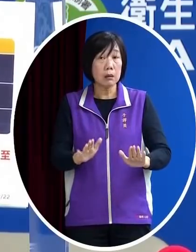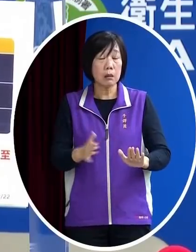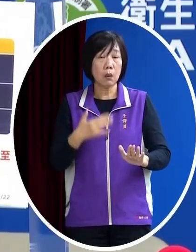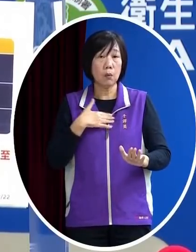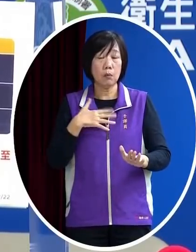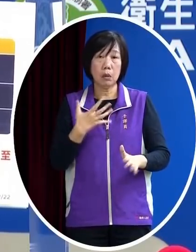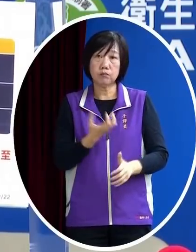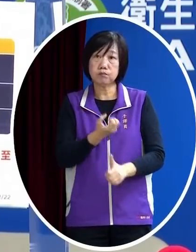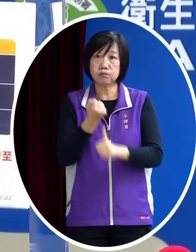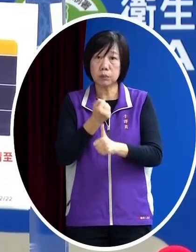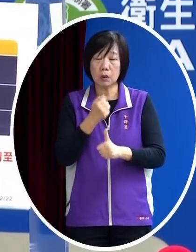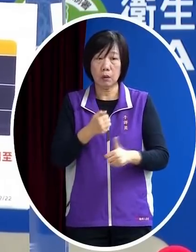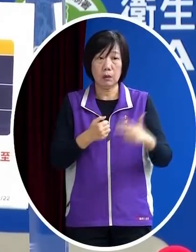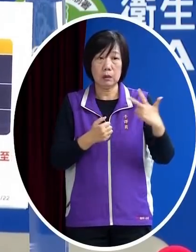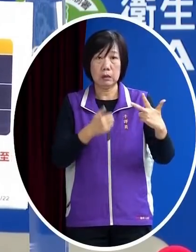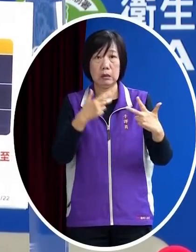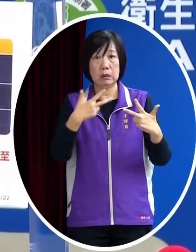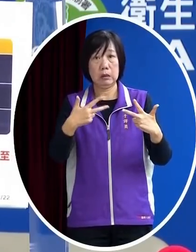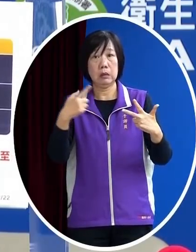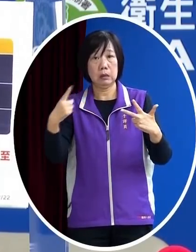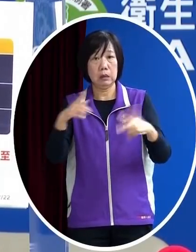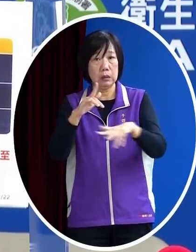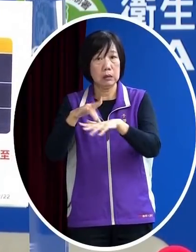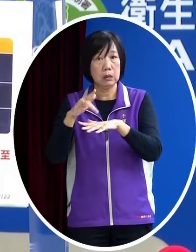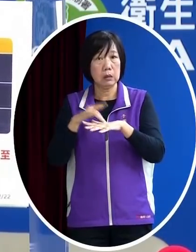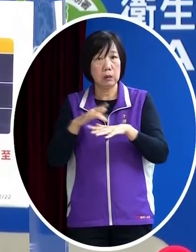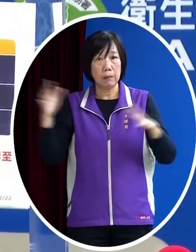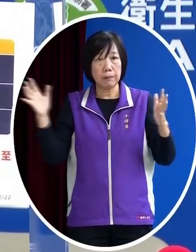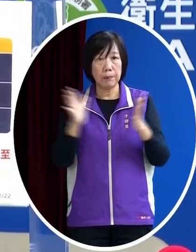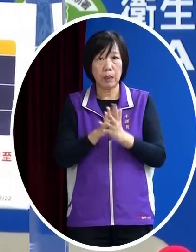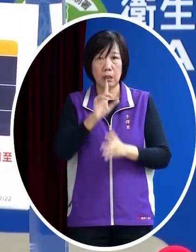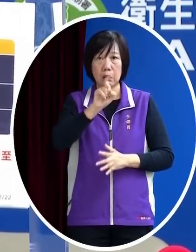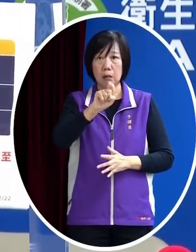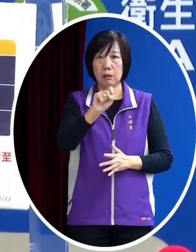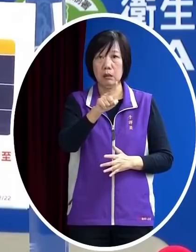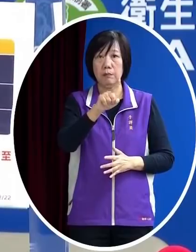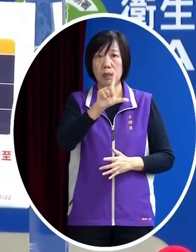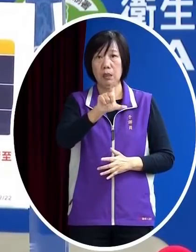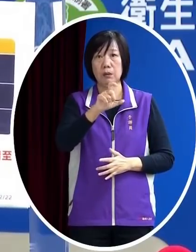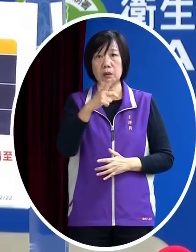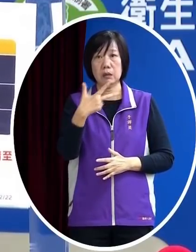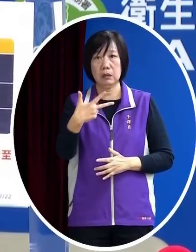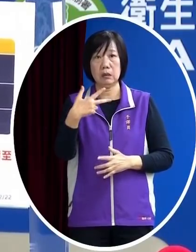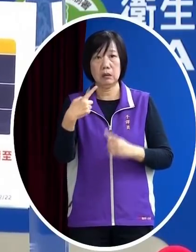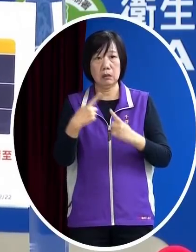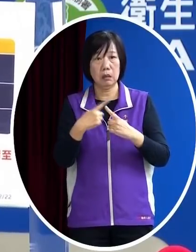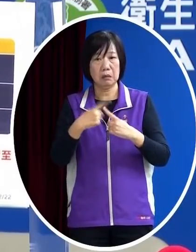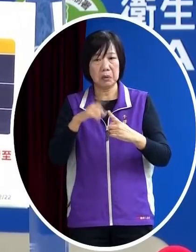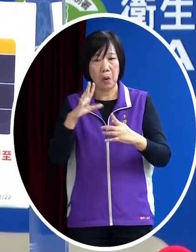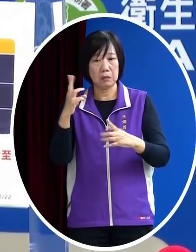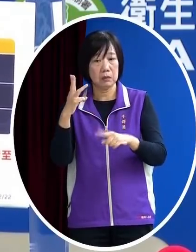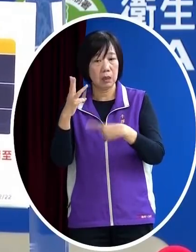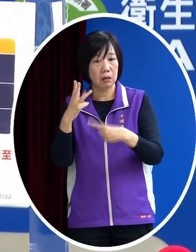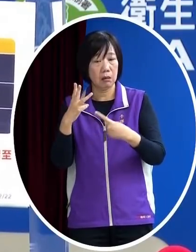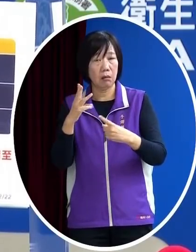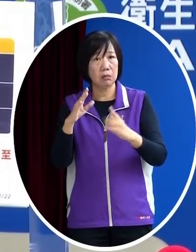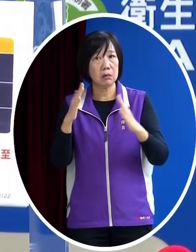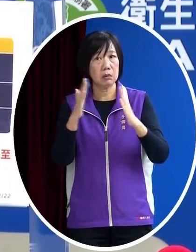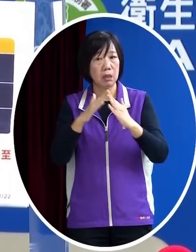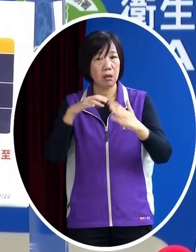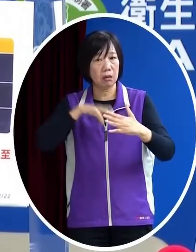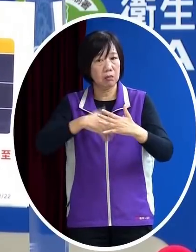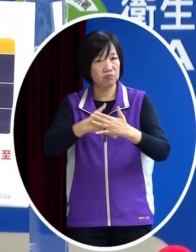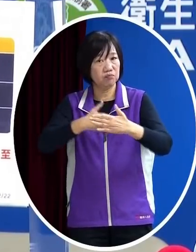掌握771的接触者共167人，其中13人列为居家隔离的对